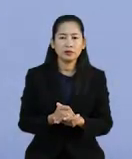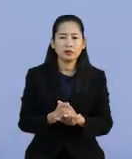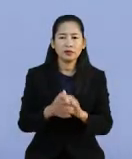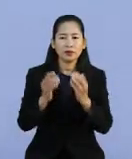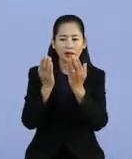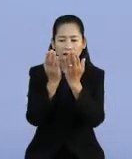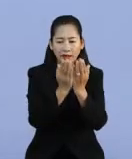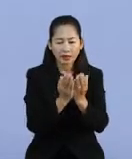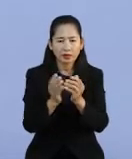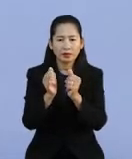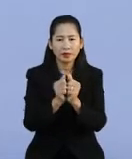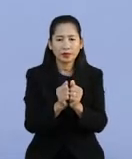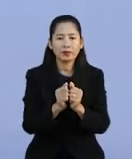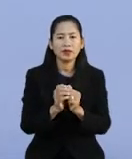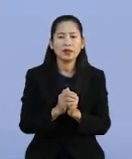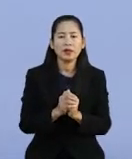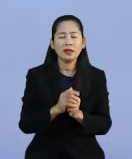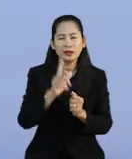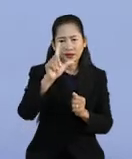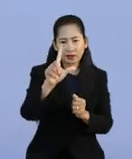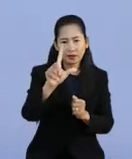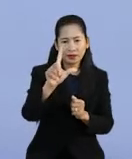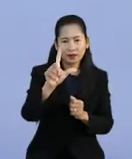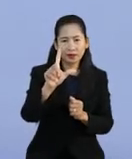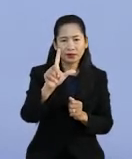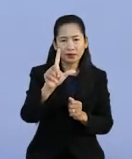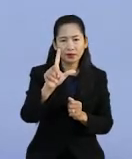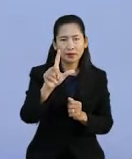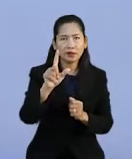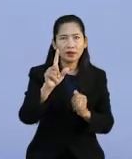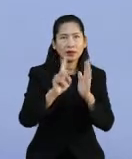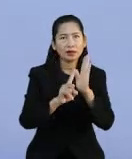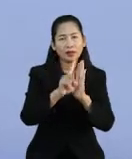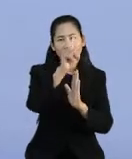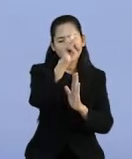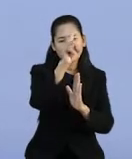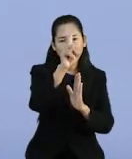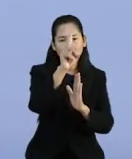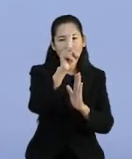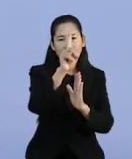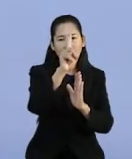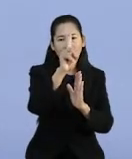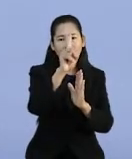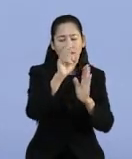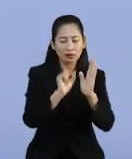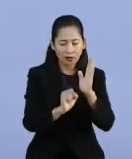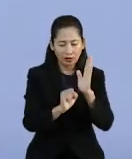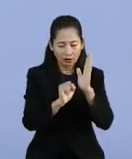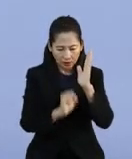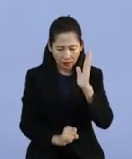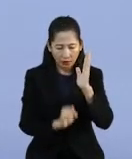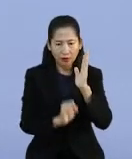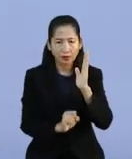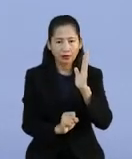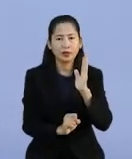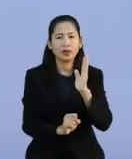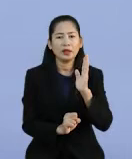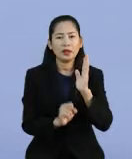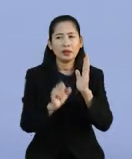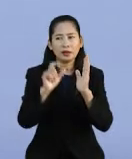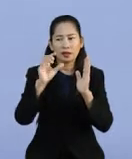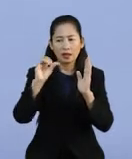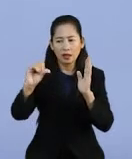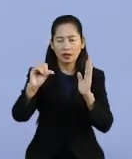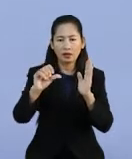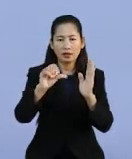Chà xong ăn cho mình lại cứu con. Chờ cứ từ hàng trường nè con nè. Chà to cứ từ hàng thứ 4. Chà